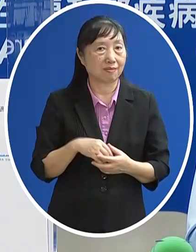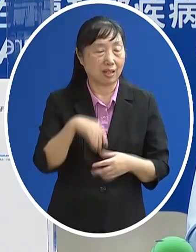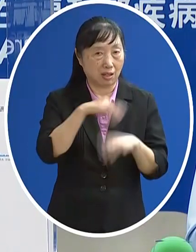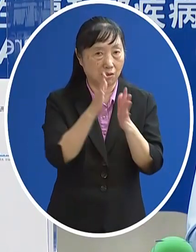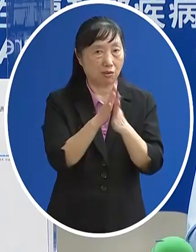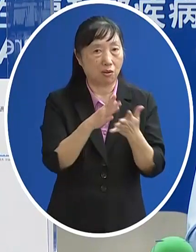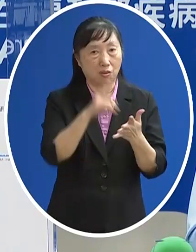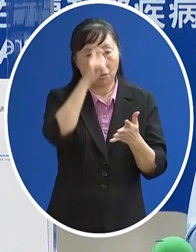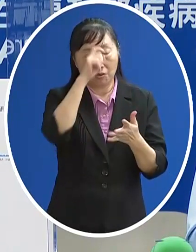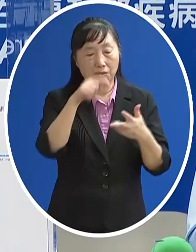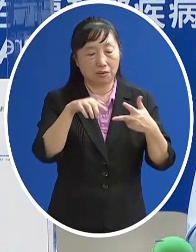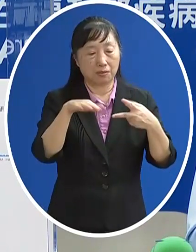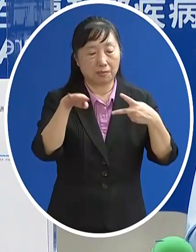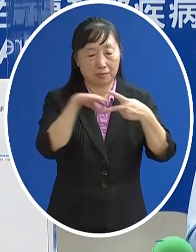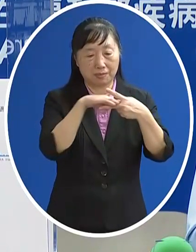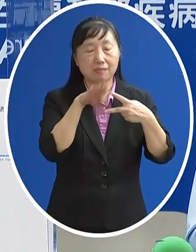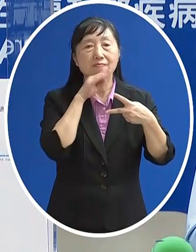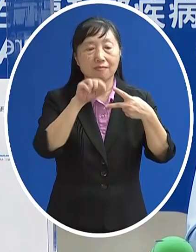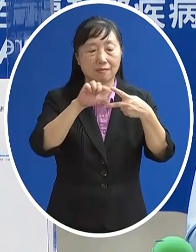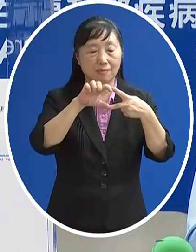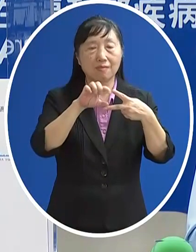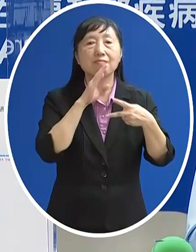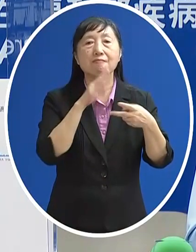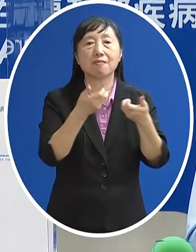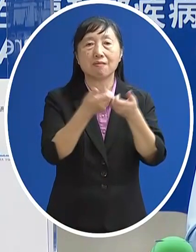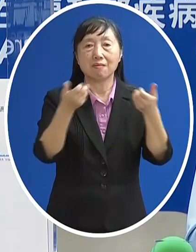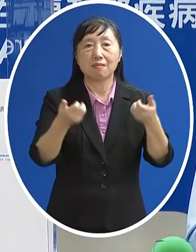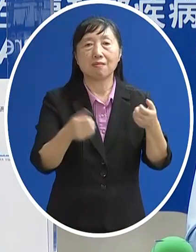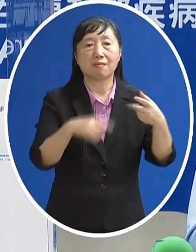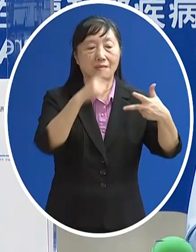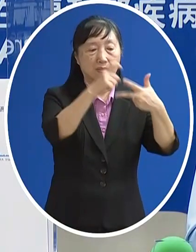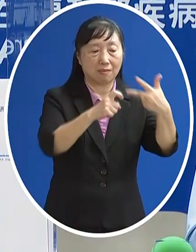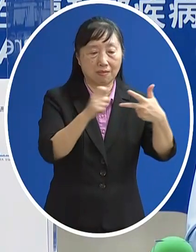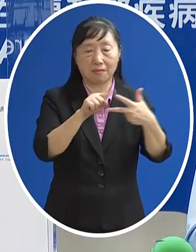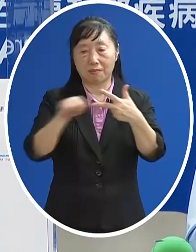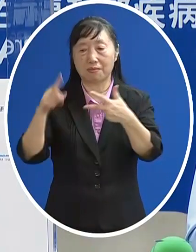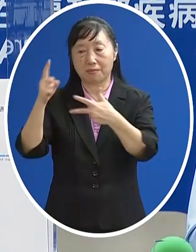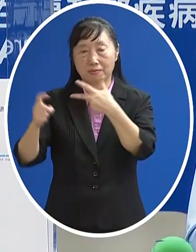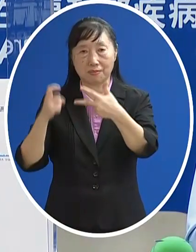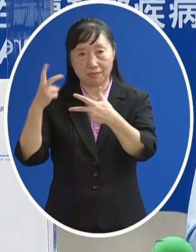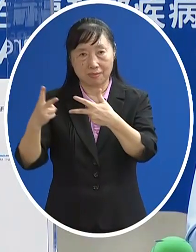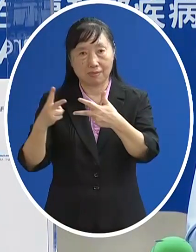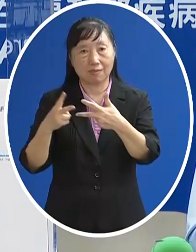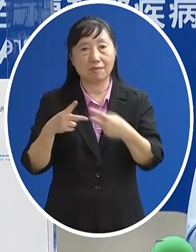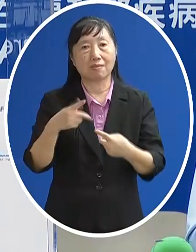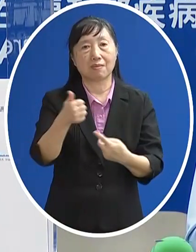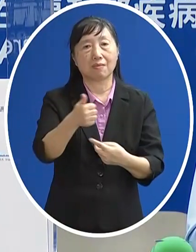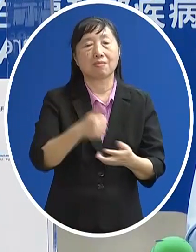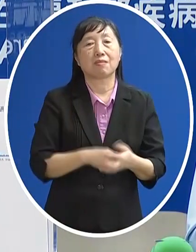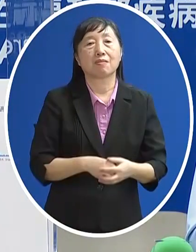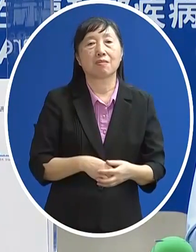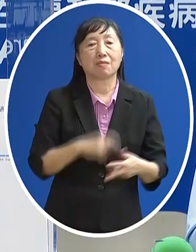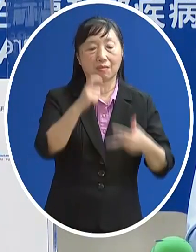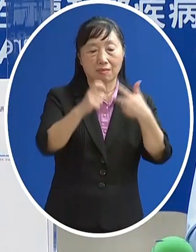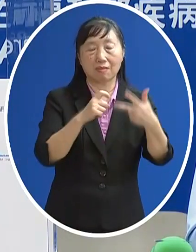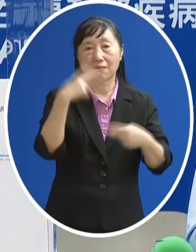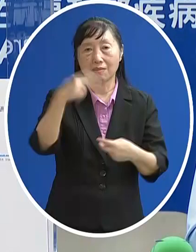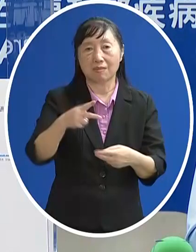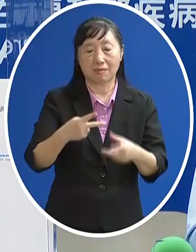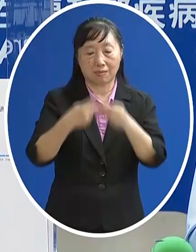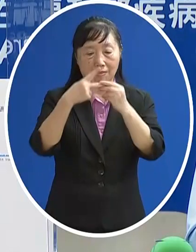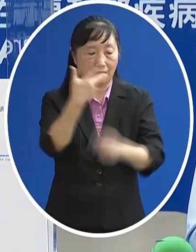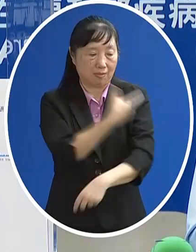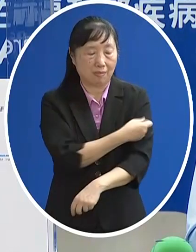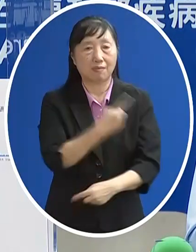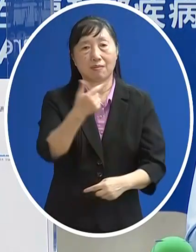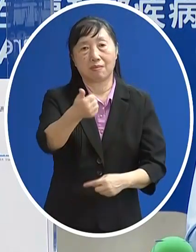隔，我们都是10到12周，哈，所以我们还决定说也是把它拉成一样，哈，是10周，好，再来打第二剂。那至于